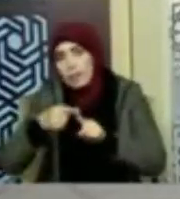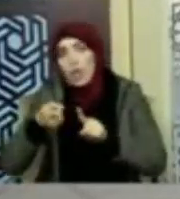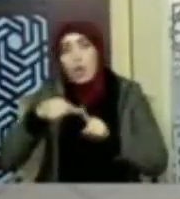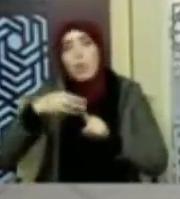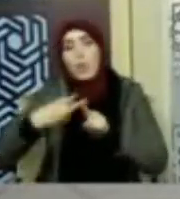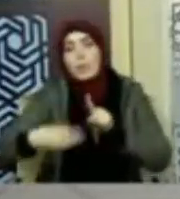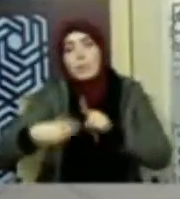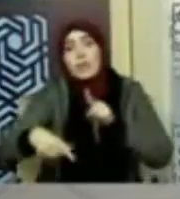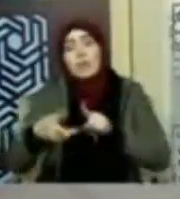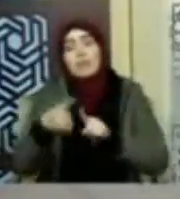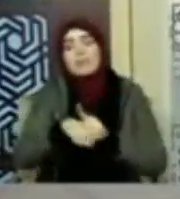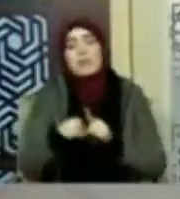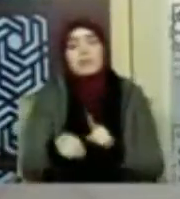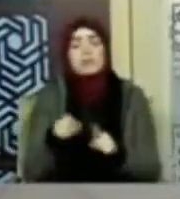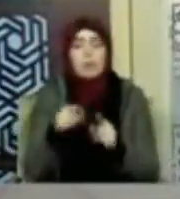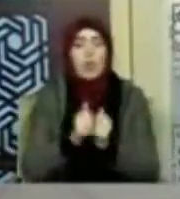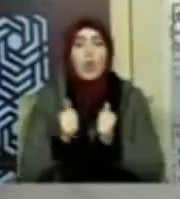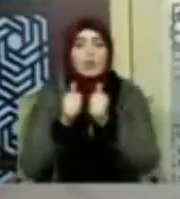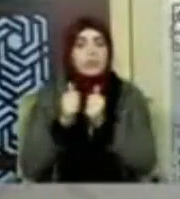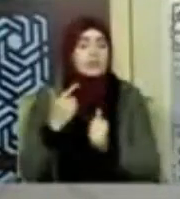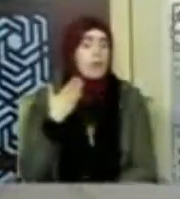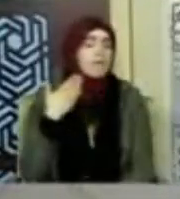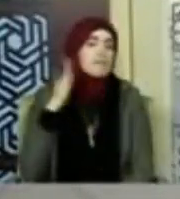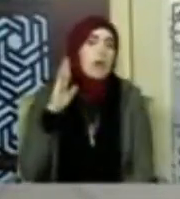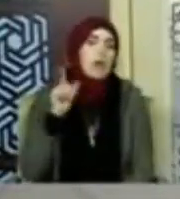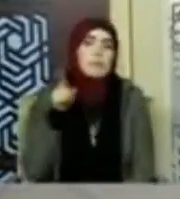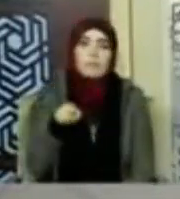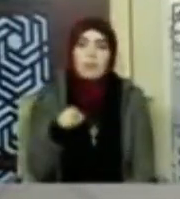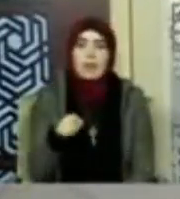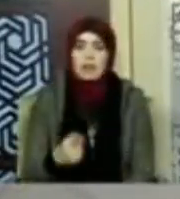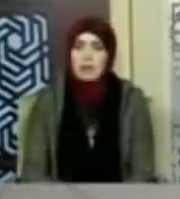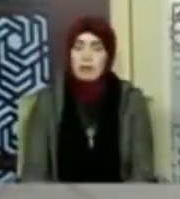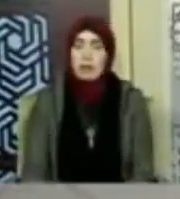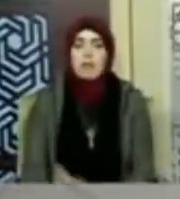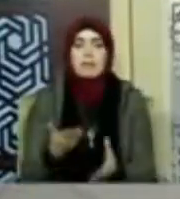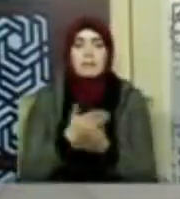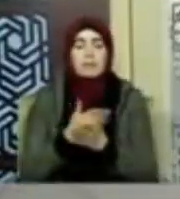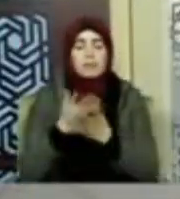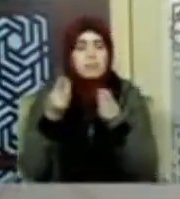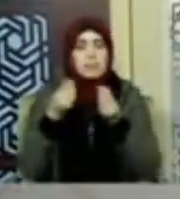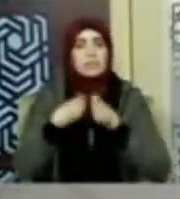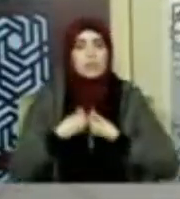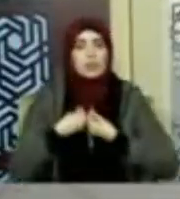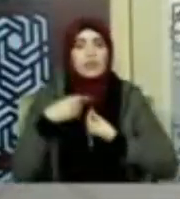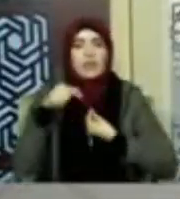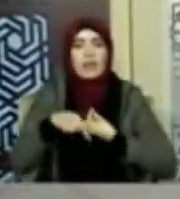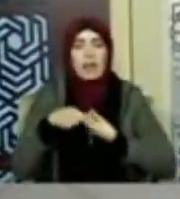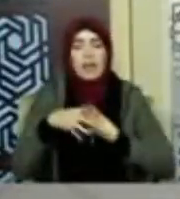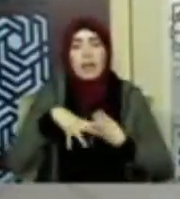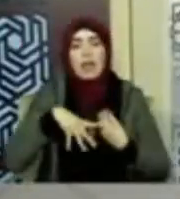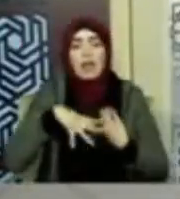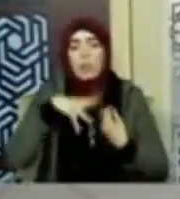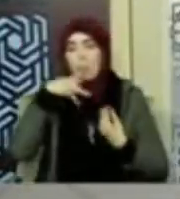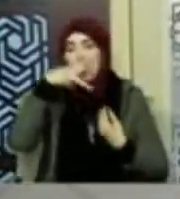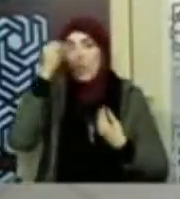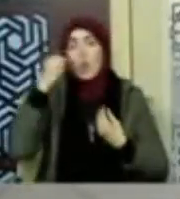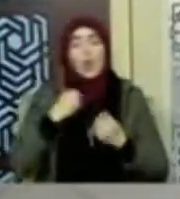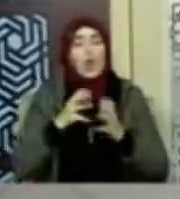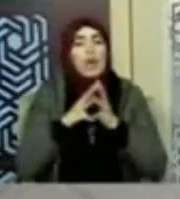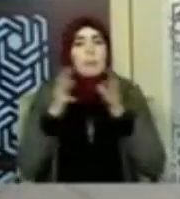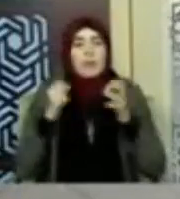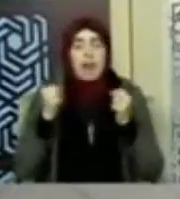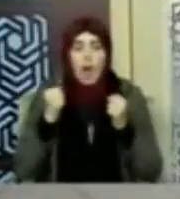التي يفتخر بها، وهي التي تمدنا بروح كبيرة،